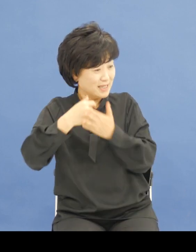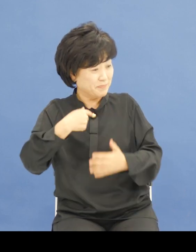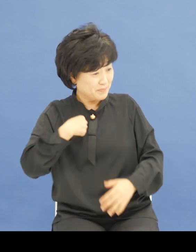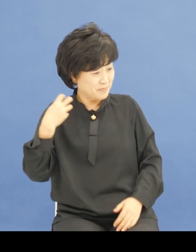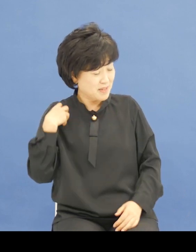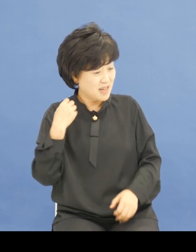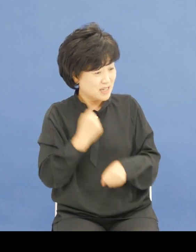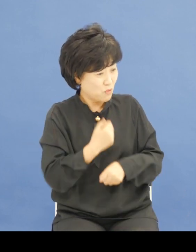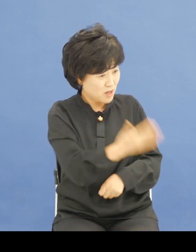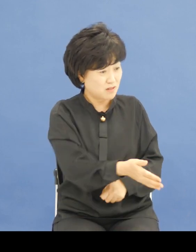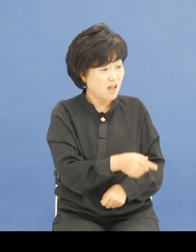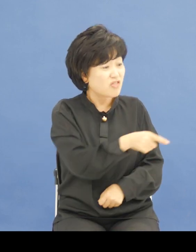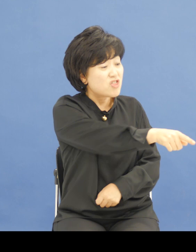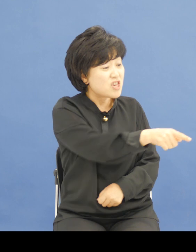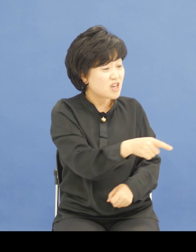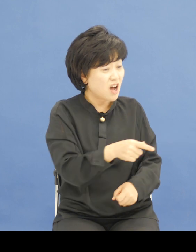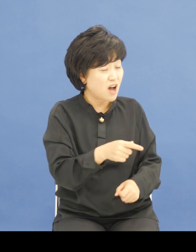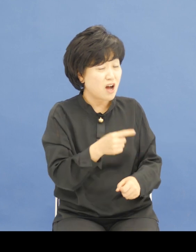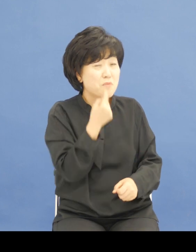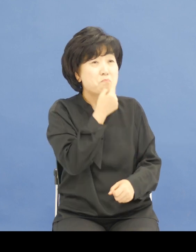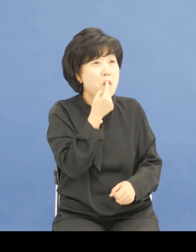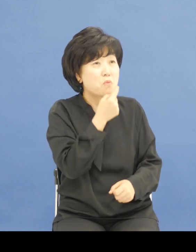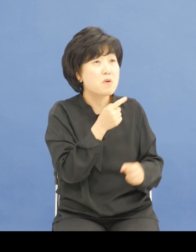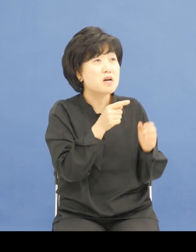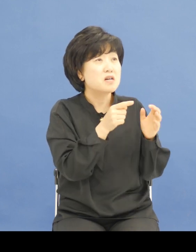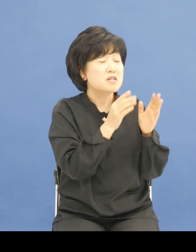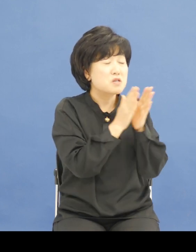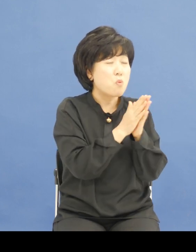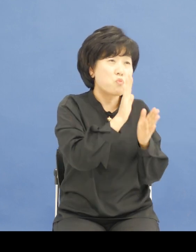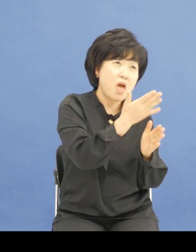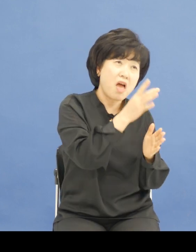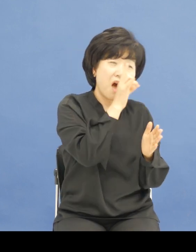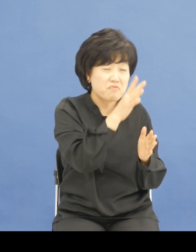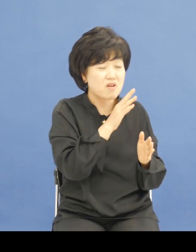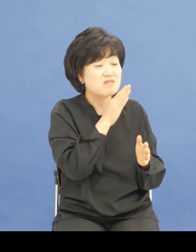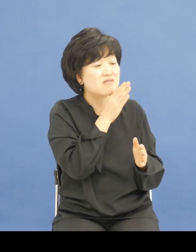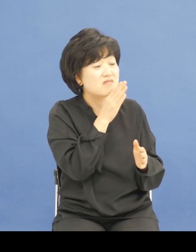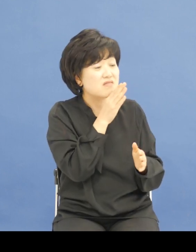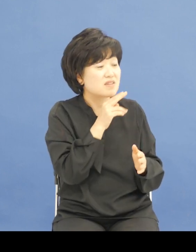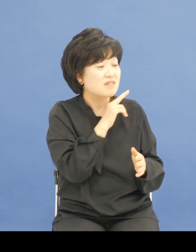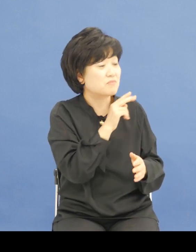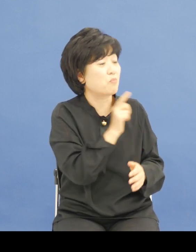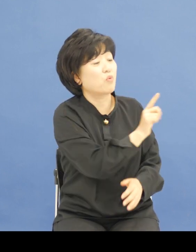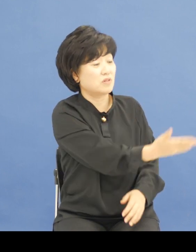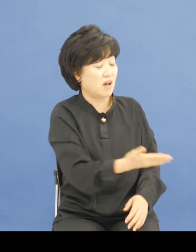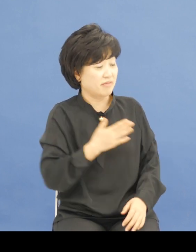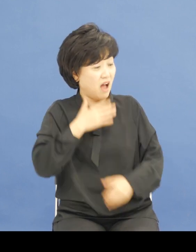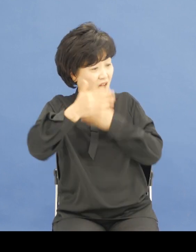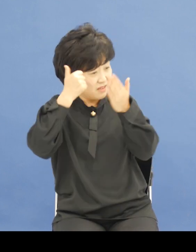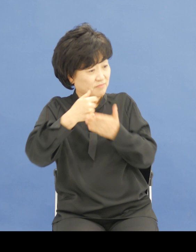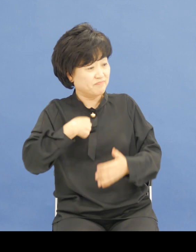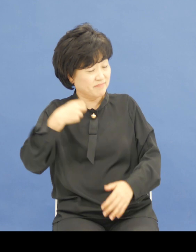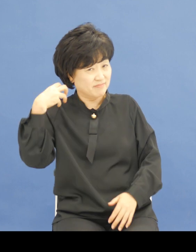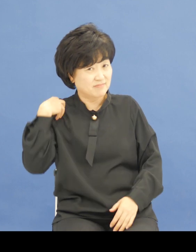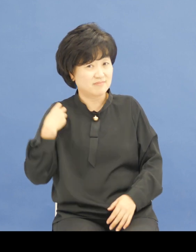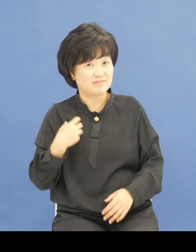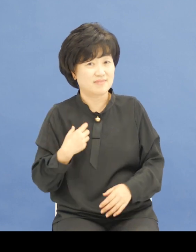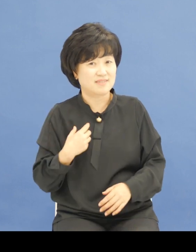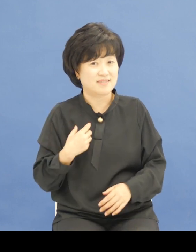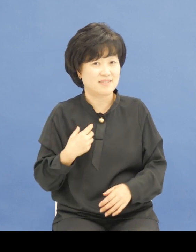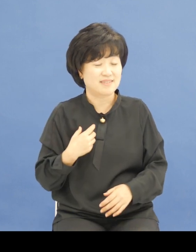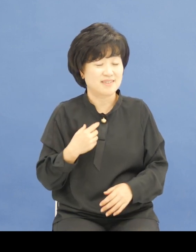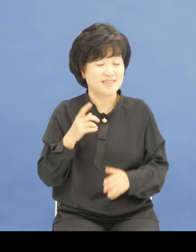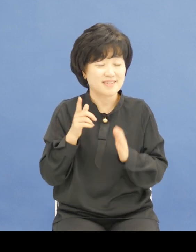된다고 하는 거야. 네. 이런 마음이 들었거든요. 그랬는데 그때 돌아가서 보니까 이해가 나선 거예요.